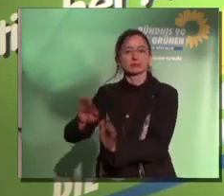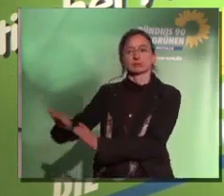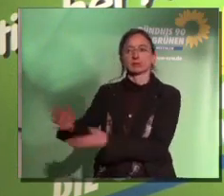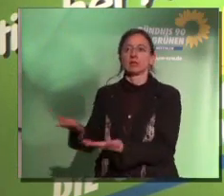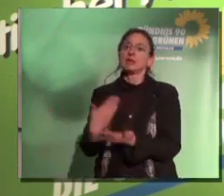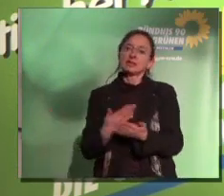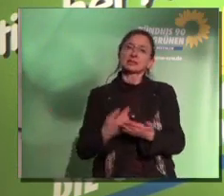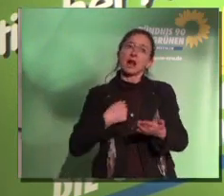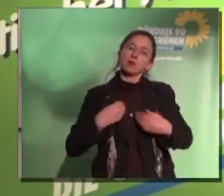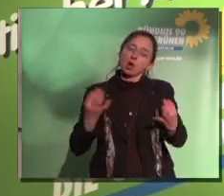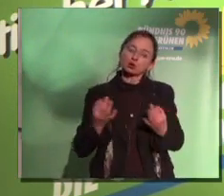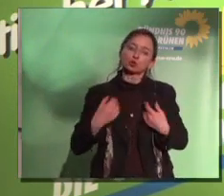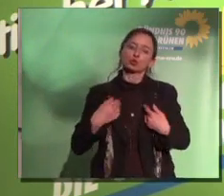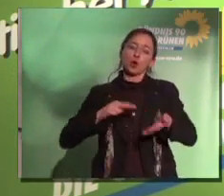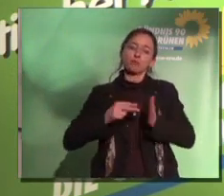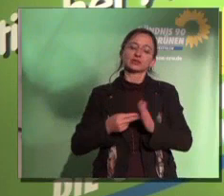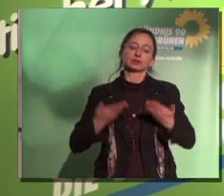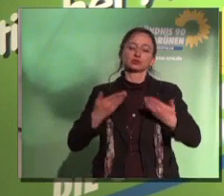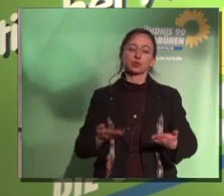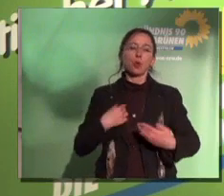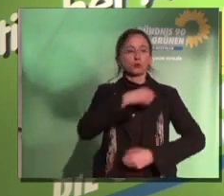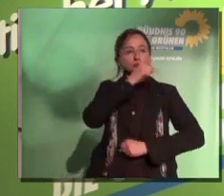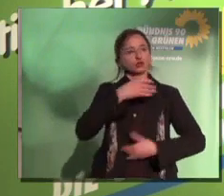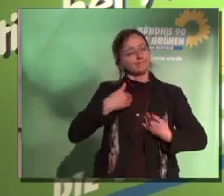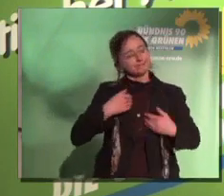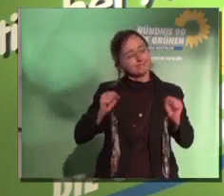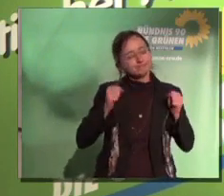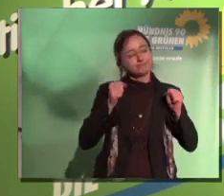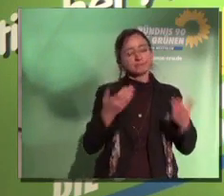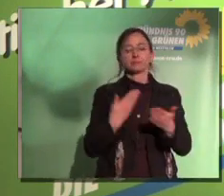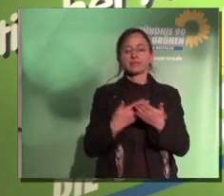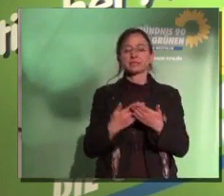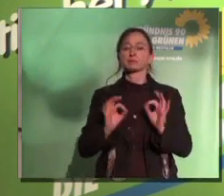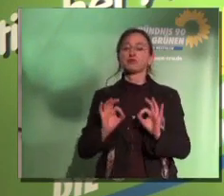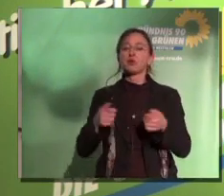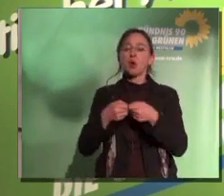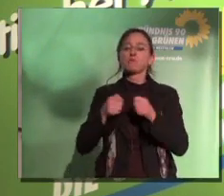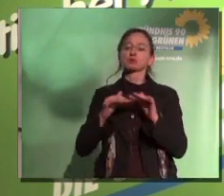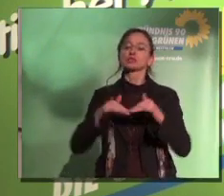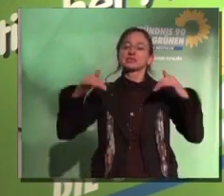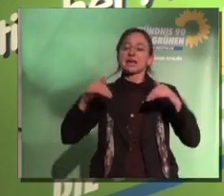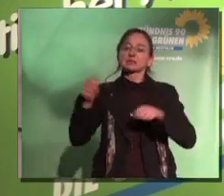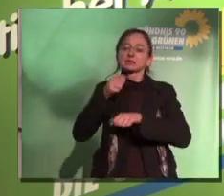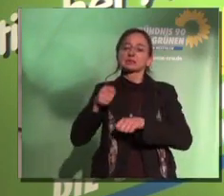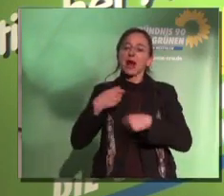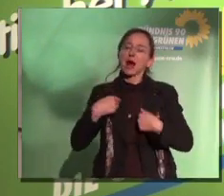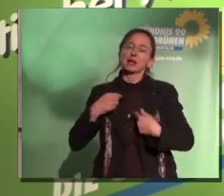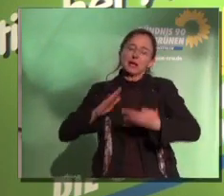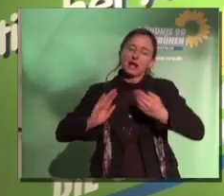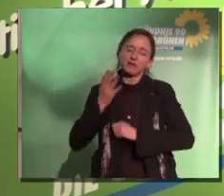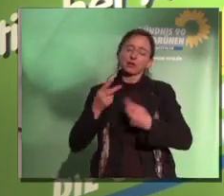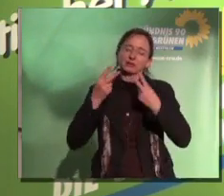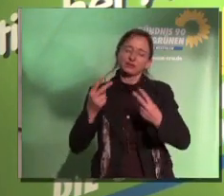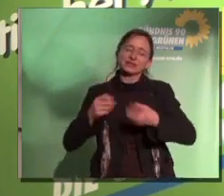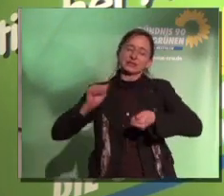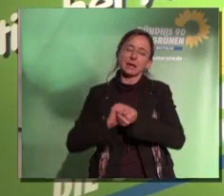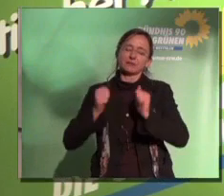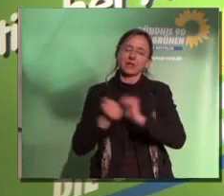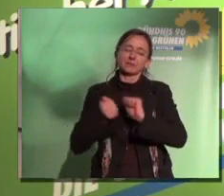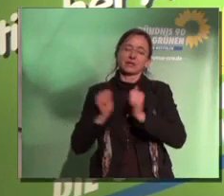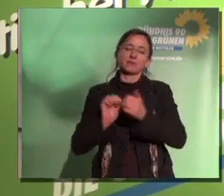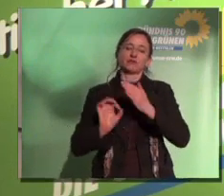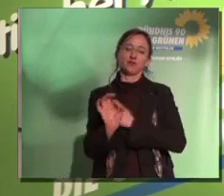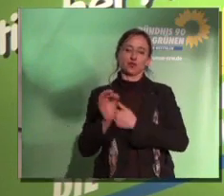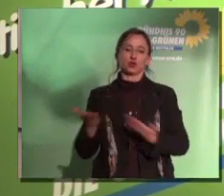stehen. Und deshalb lohnt es sich, für diese Bundestagswahl und für den Erfolg bei der Bundestagswahl zu kämpfen, liebe Freundinnen und Freunde.